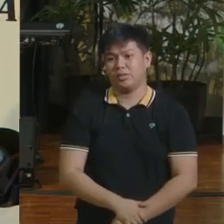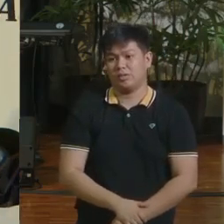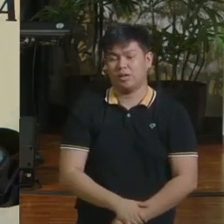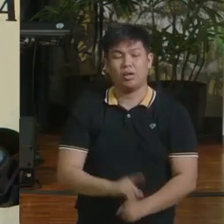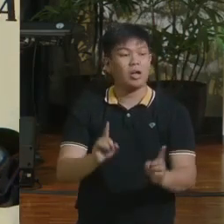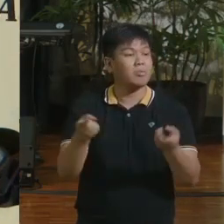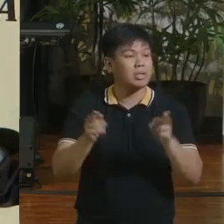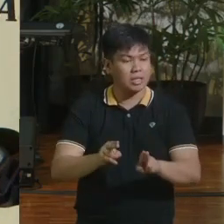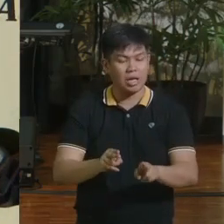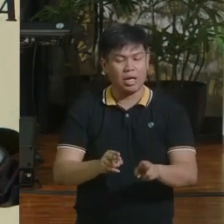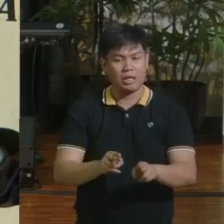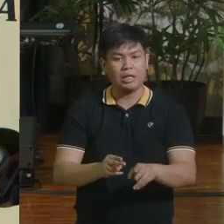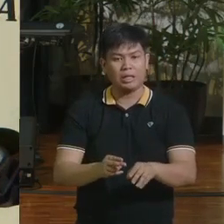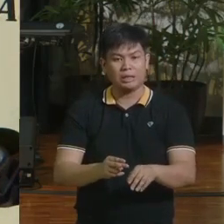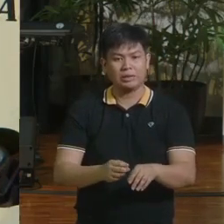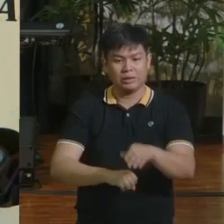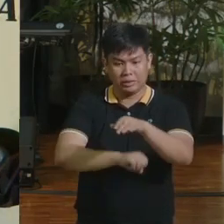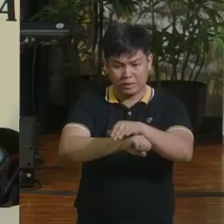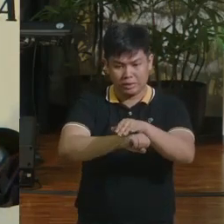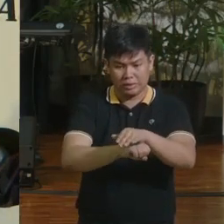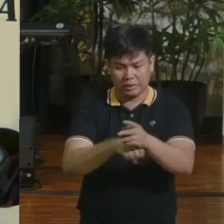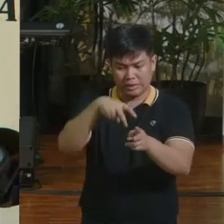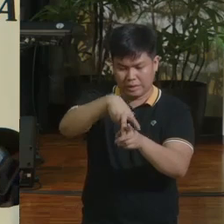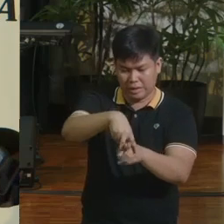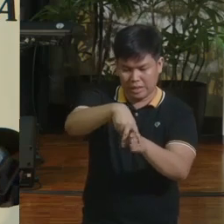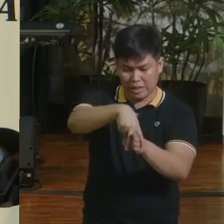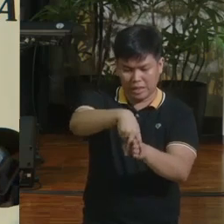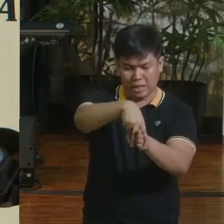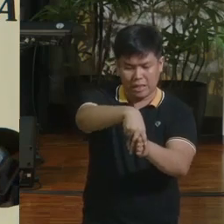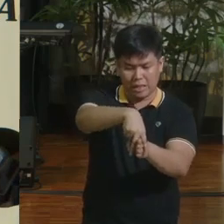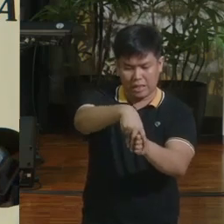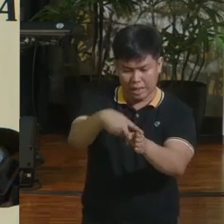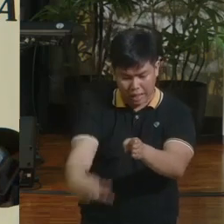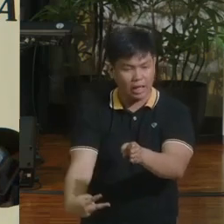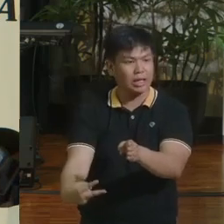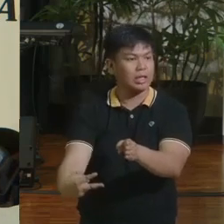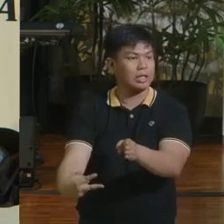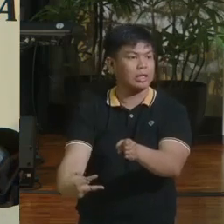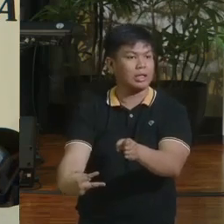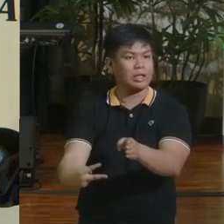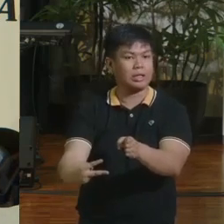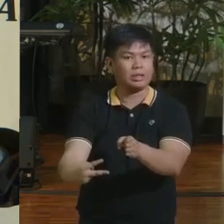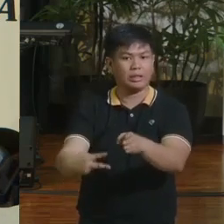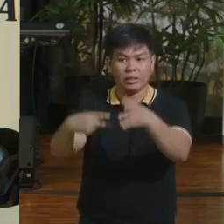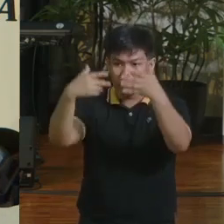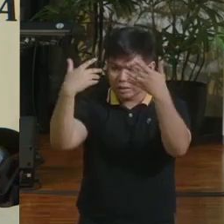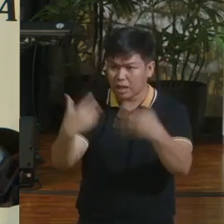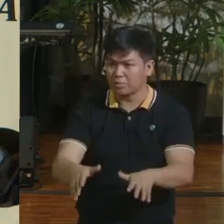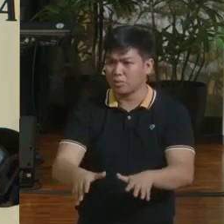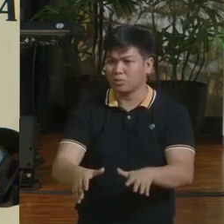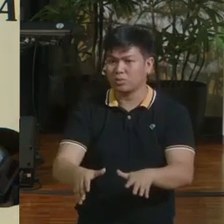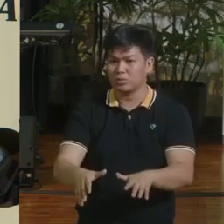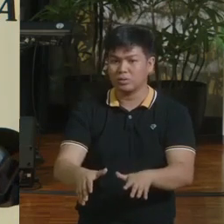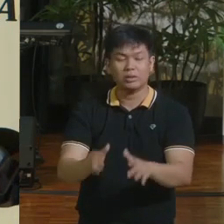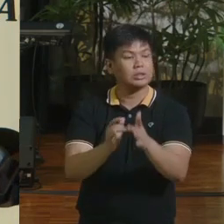kabayo o donkey. At doon sa instant na